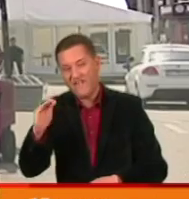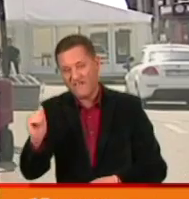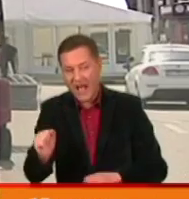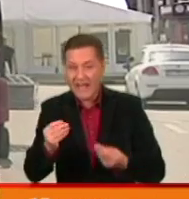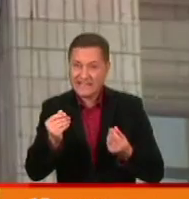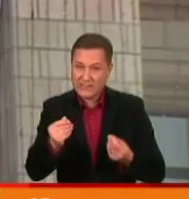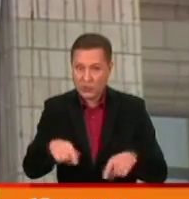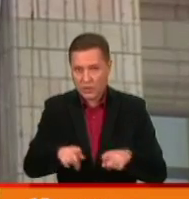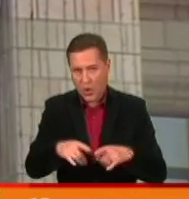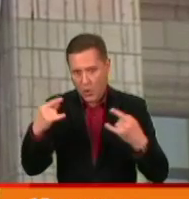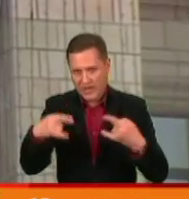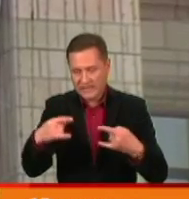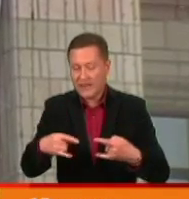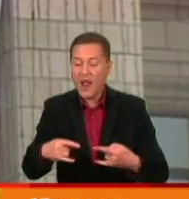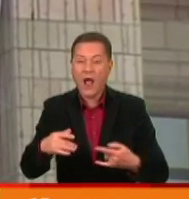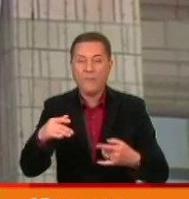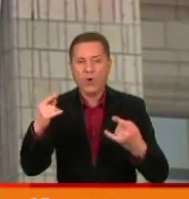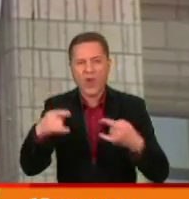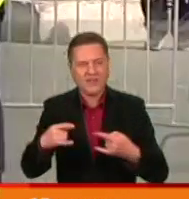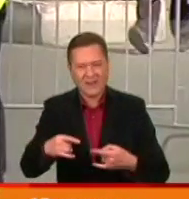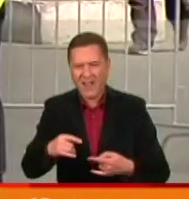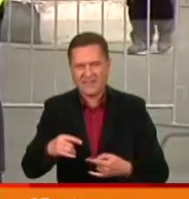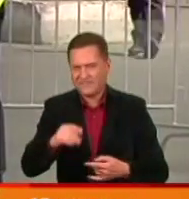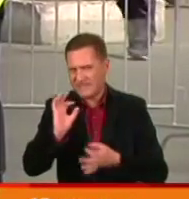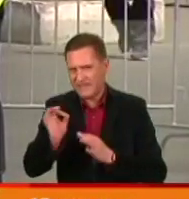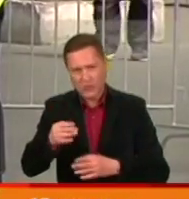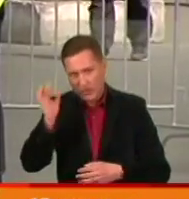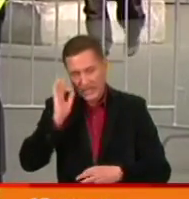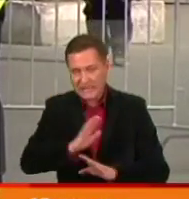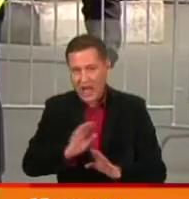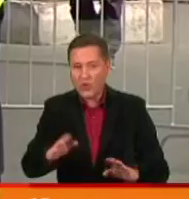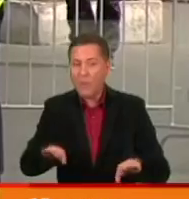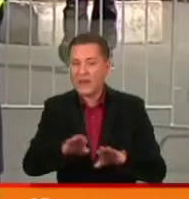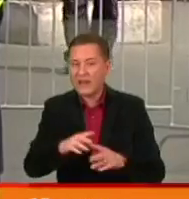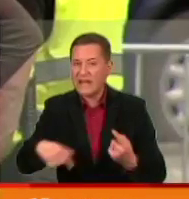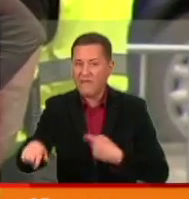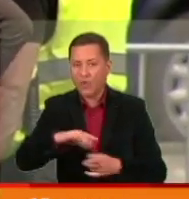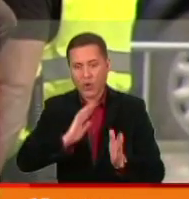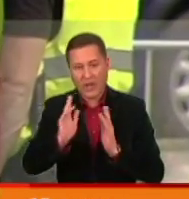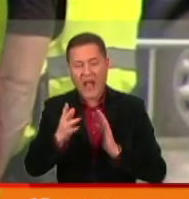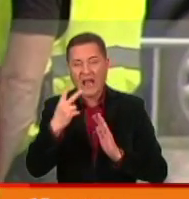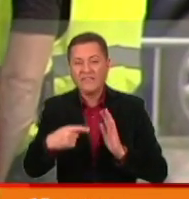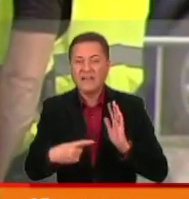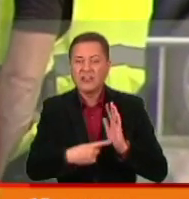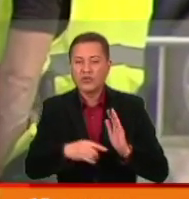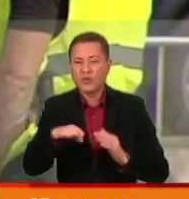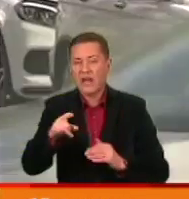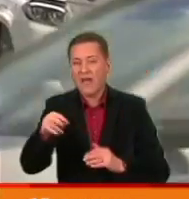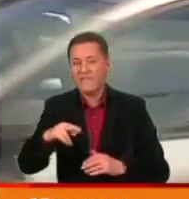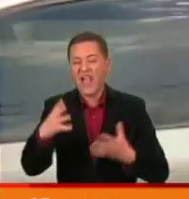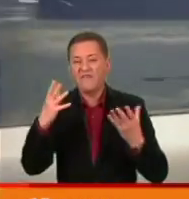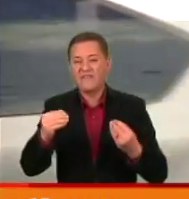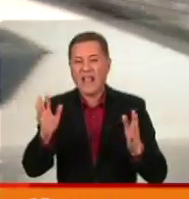такої ретрансляції. І про екран воліють не згадувати. Дороги поки що перекриватимуть лише навколо Хрещатика. От 26 травня, в день